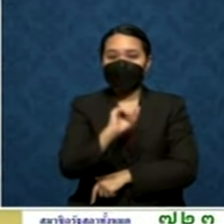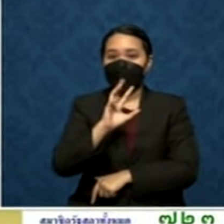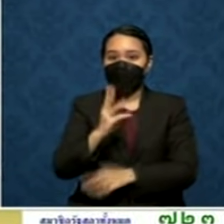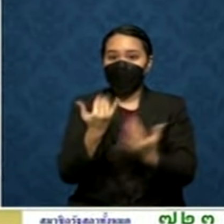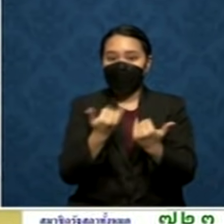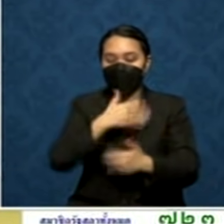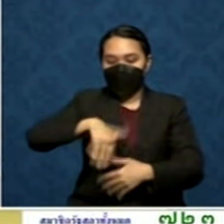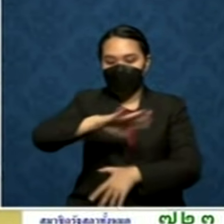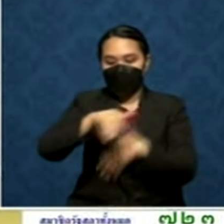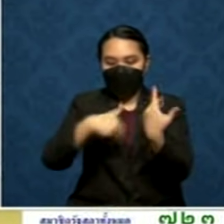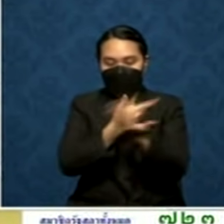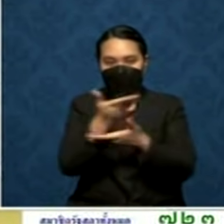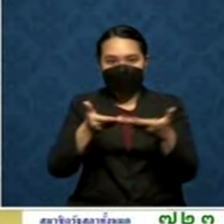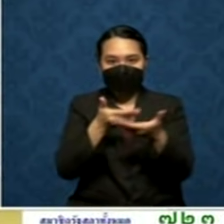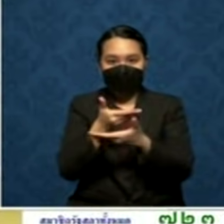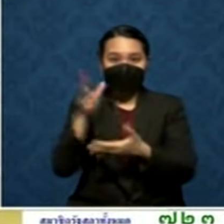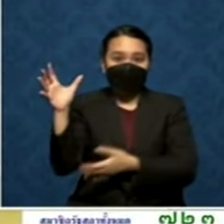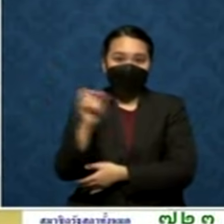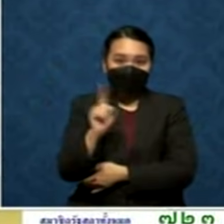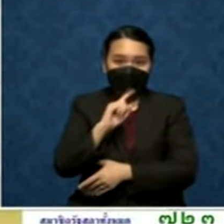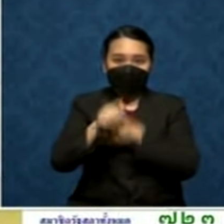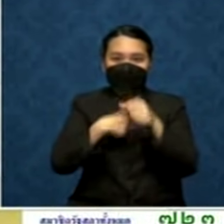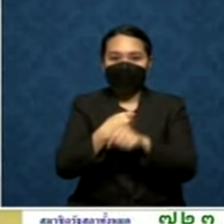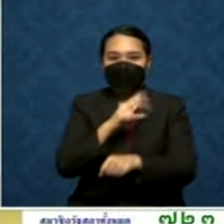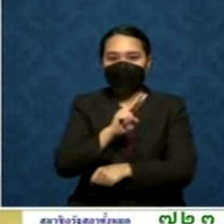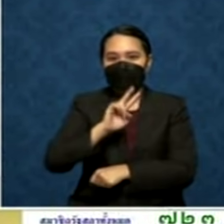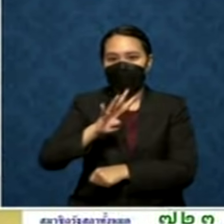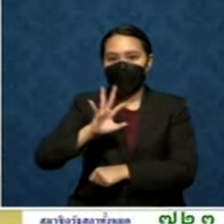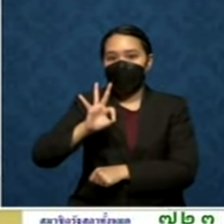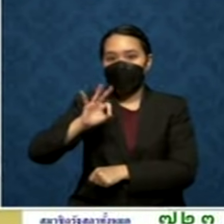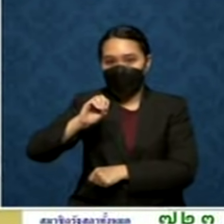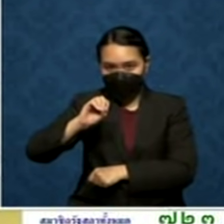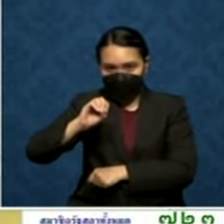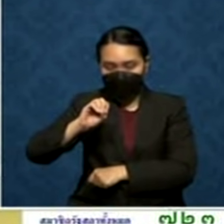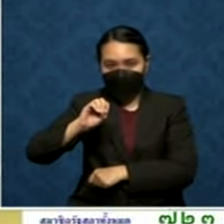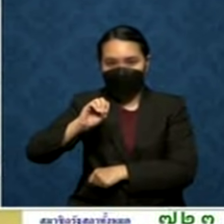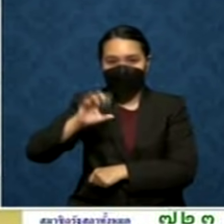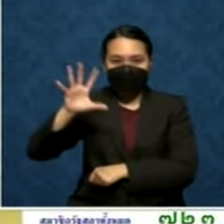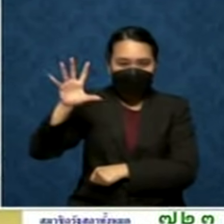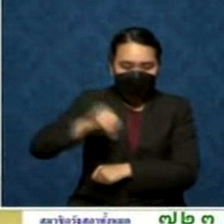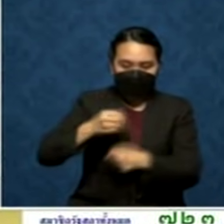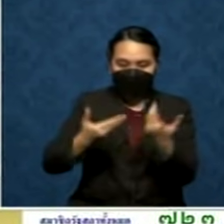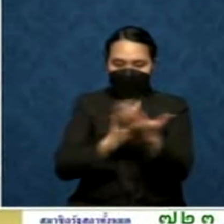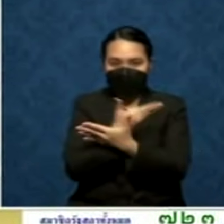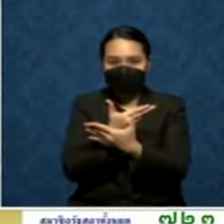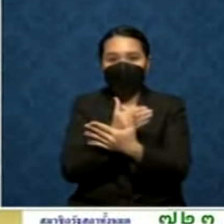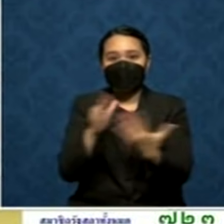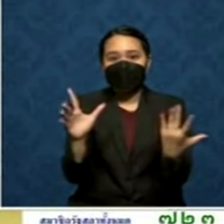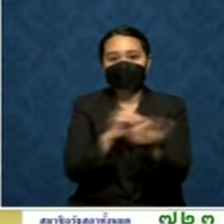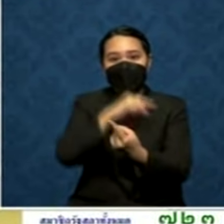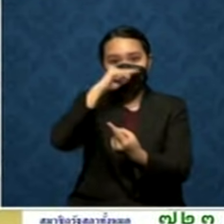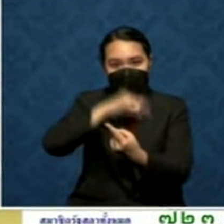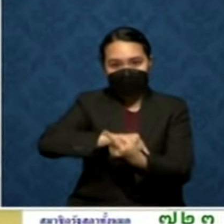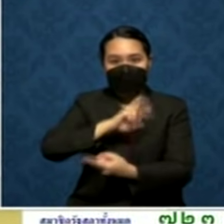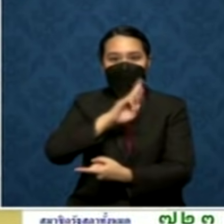พิจารณากันอยู่นี้ก็เกิดจากการรัฐประหารปี 2490ได้แล้วครับเพราะฉะนั้นในระบบบริบทสังคมไทยระบบ